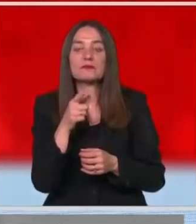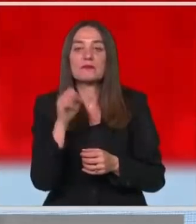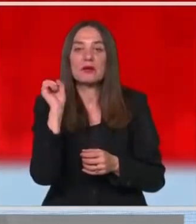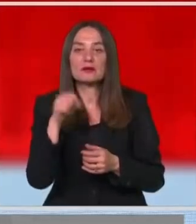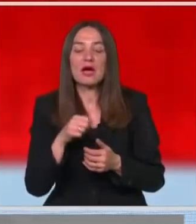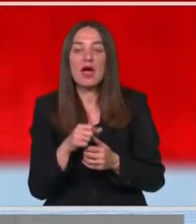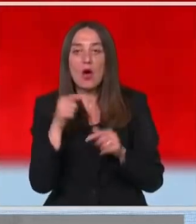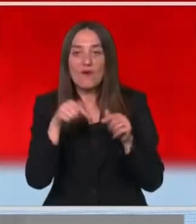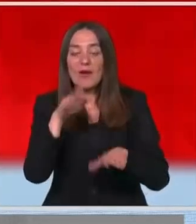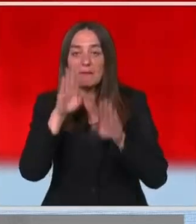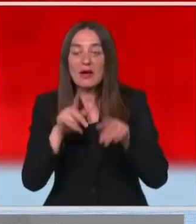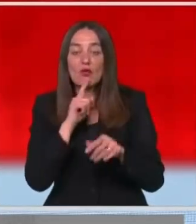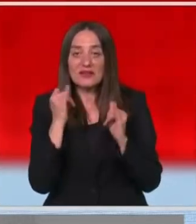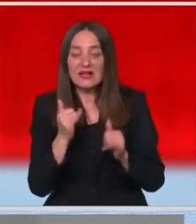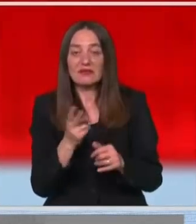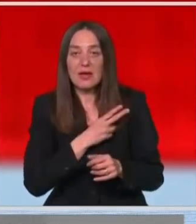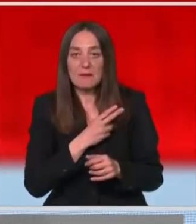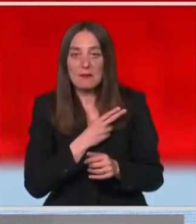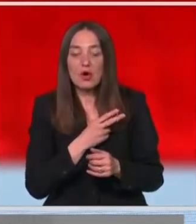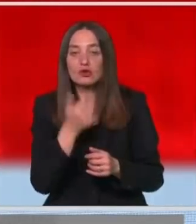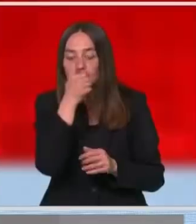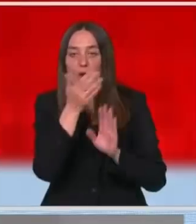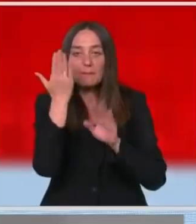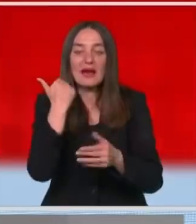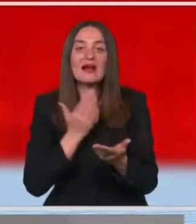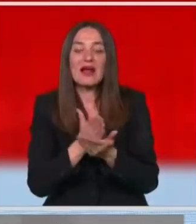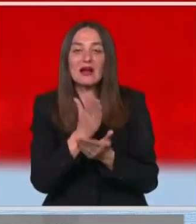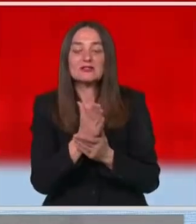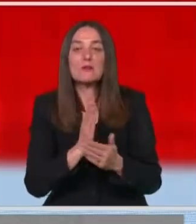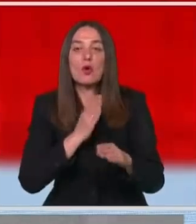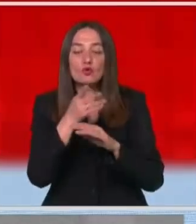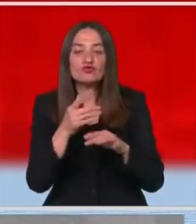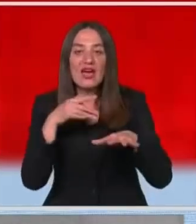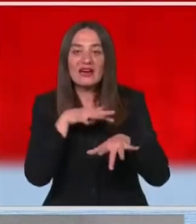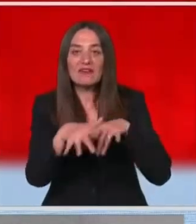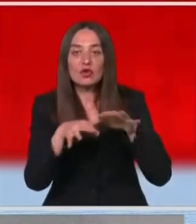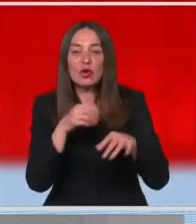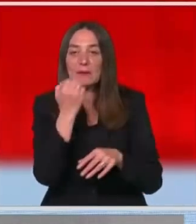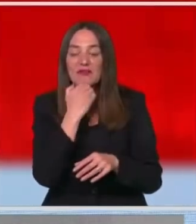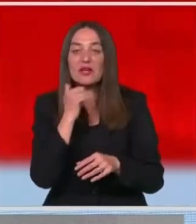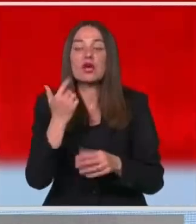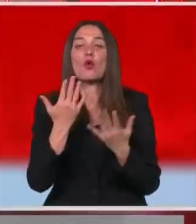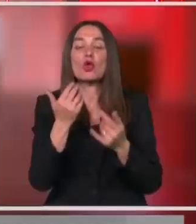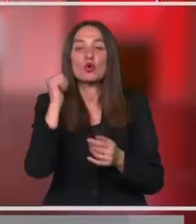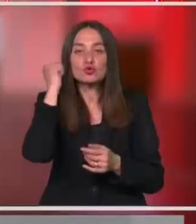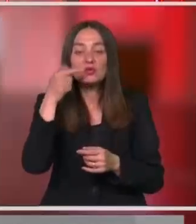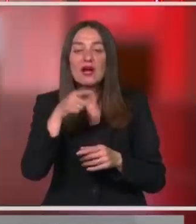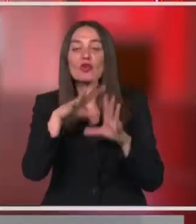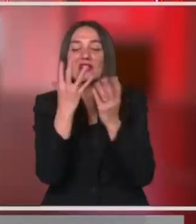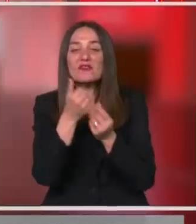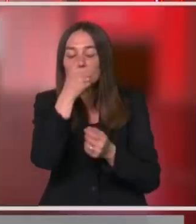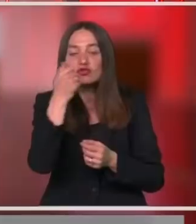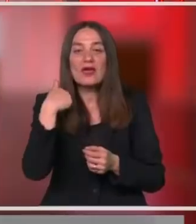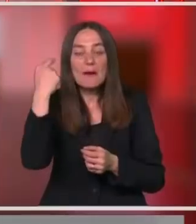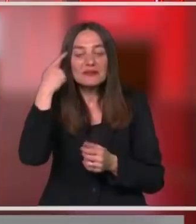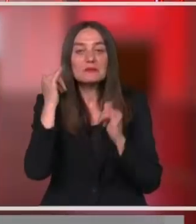i da ove mere koje sada imamo što prerealizujemo. Znači, da uđu u krvotok prirode koliko sutra. Dakle, to je sve što ja mislim da je